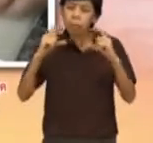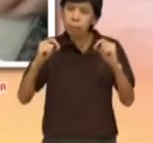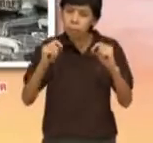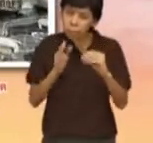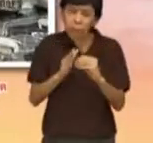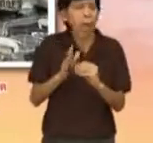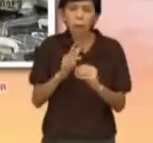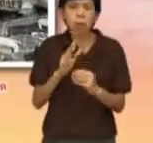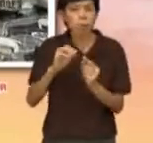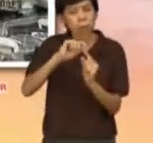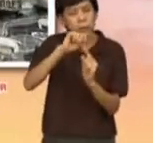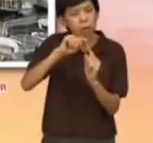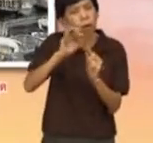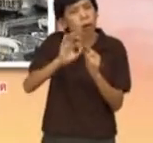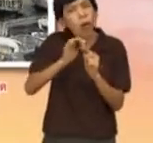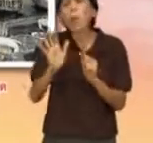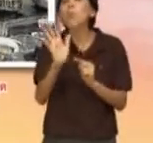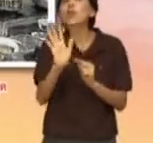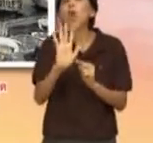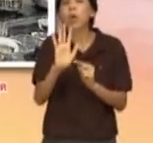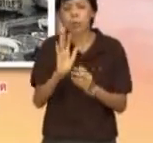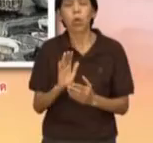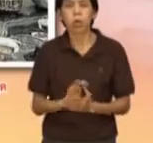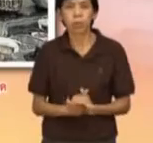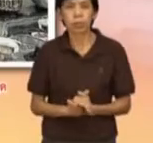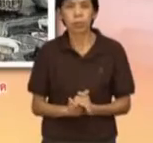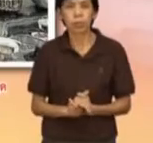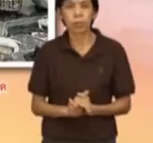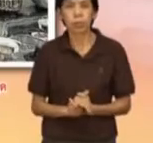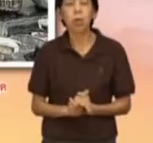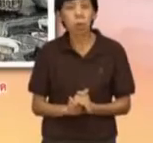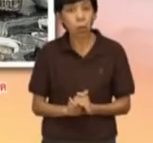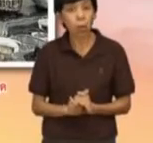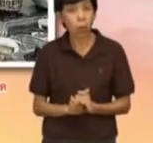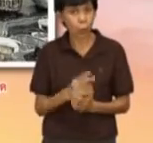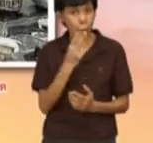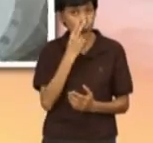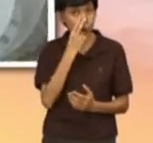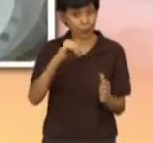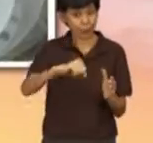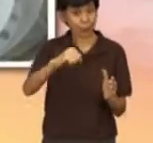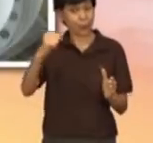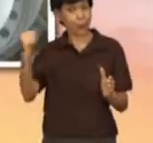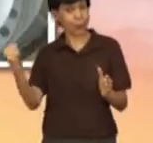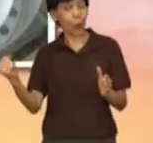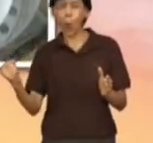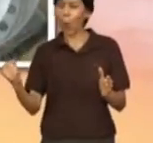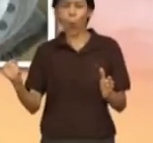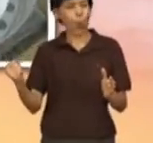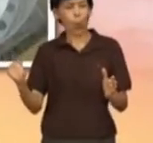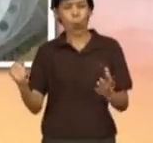ก็ได้ อ ๋ อได้แล้วมาดูในส่วนของหอมหมกนะคะว้า